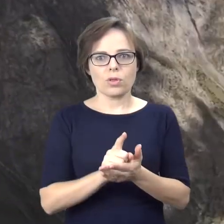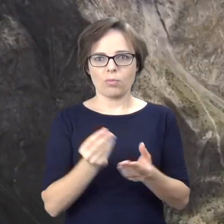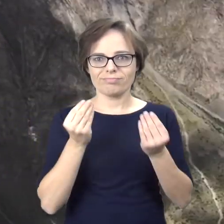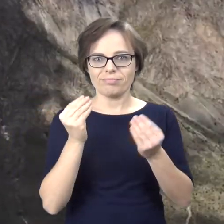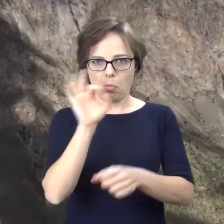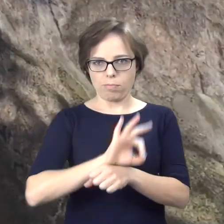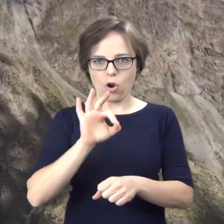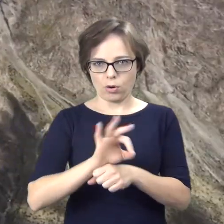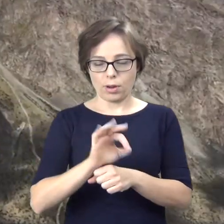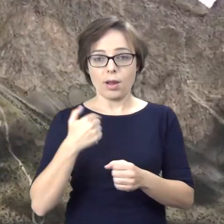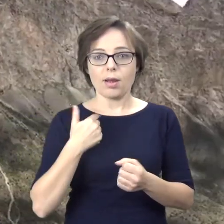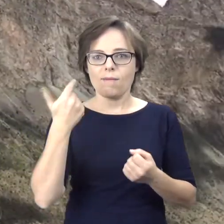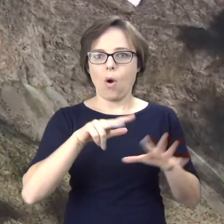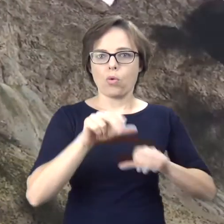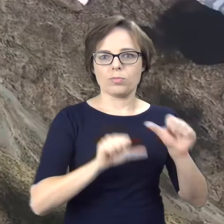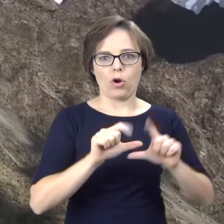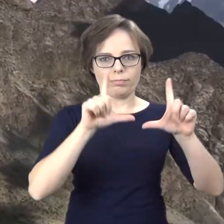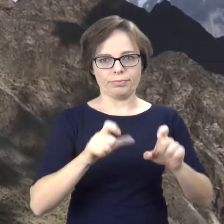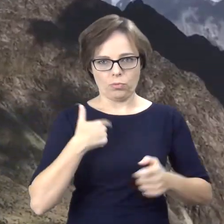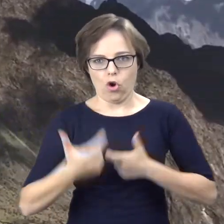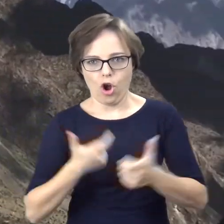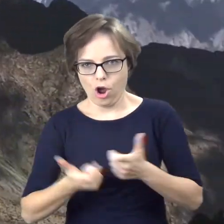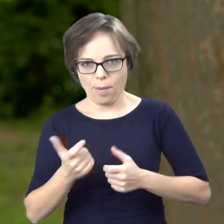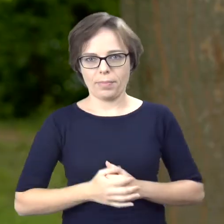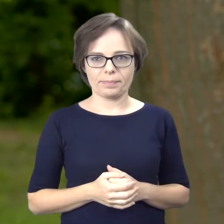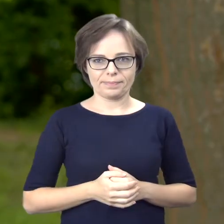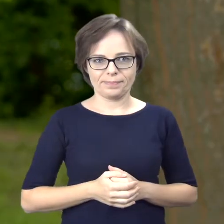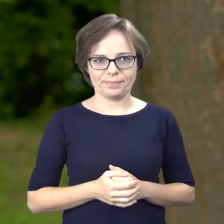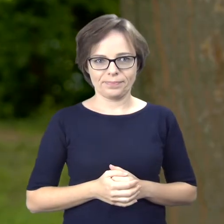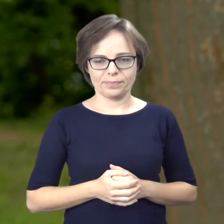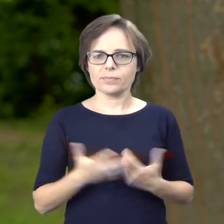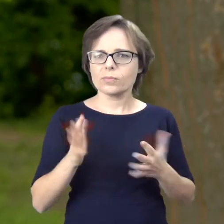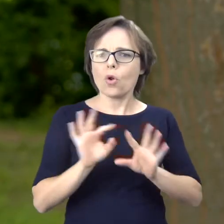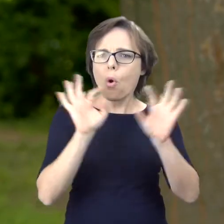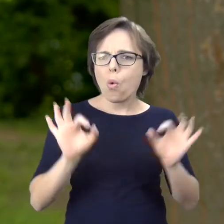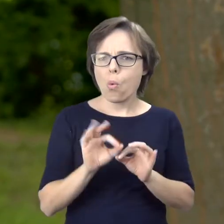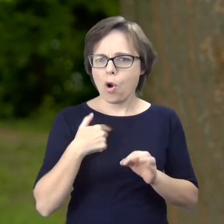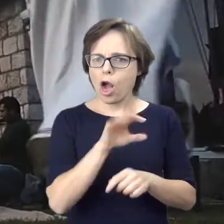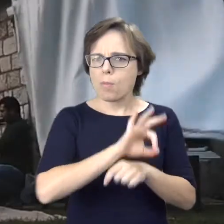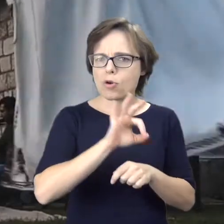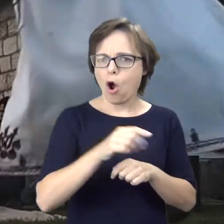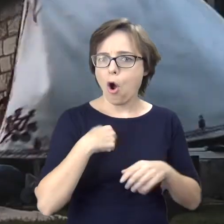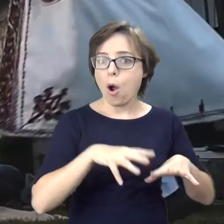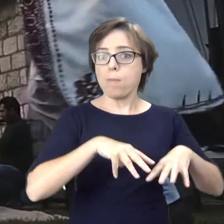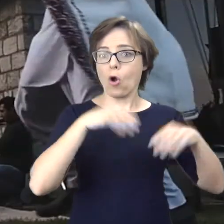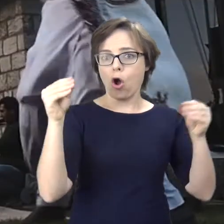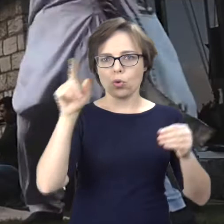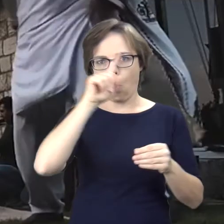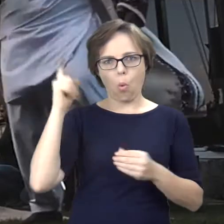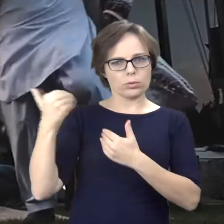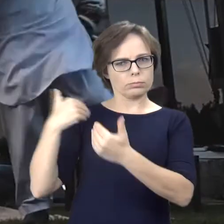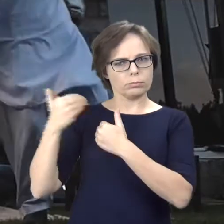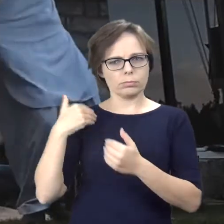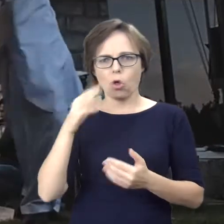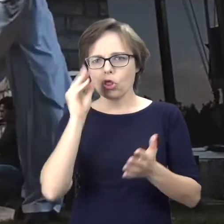od 2008 roku postanowiłem realizować. I w ogóle zaczynając ten projekt, wszyscy mnie zapytali, jakie ty masz doświadczenie, w ogóle o